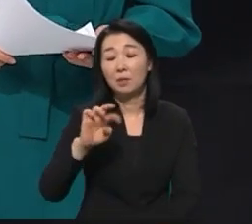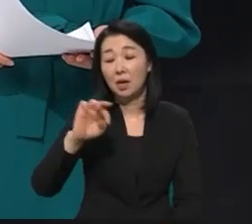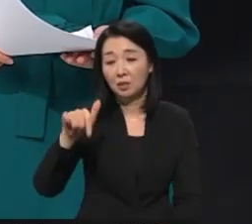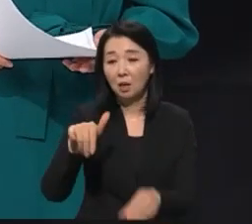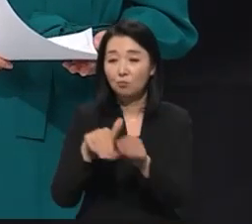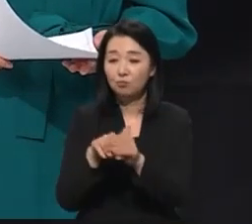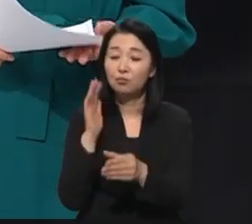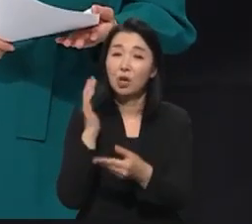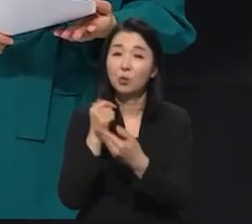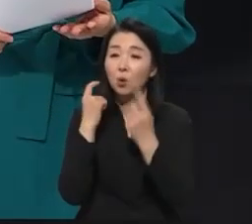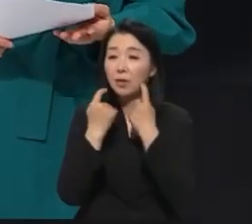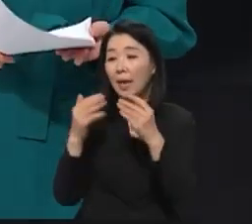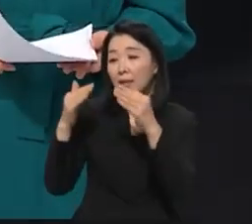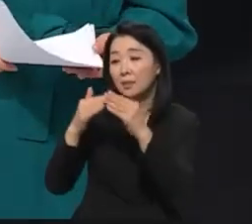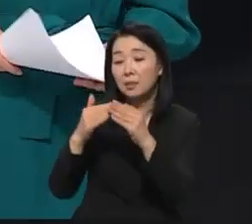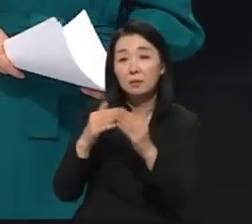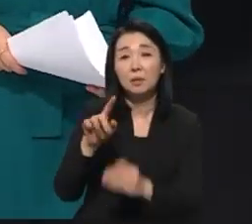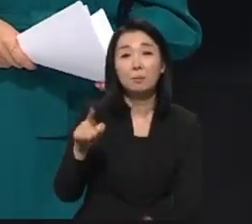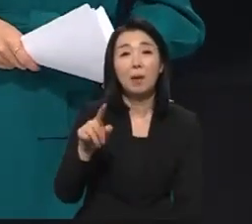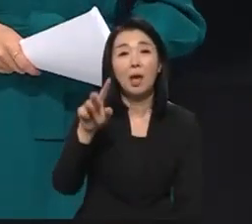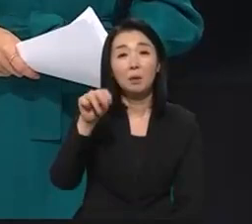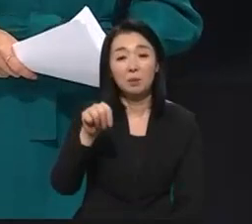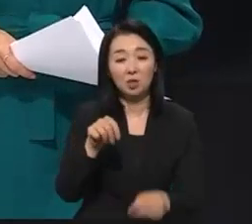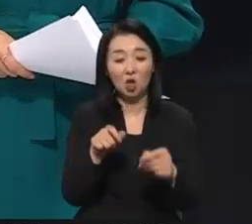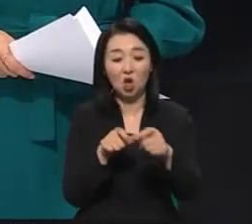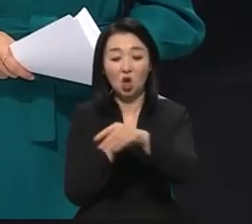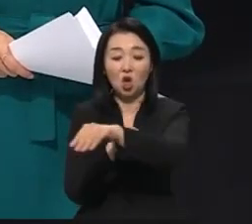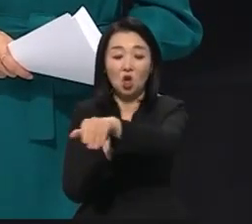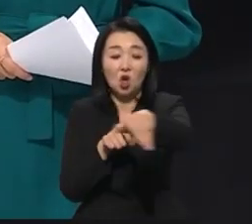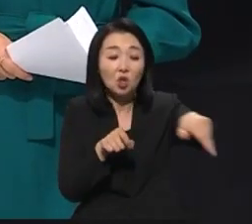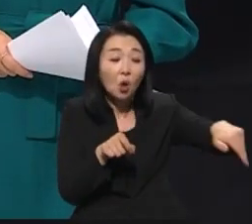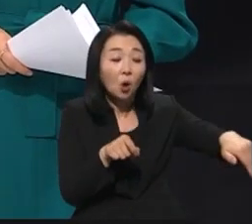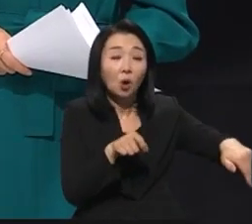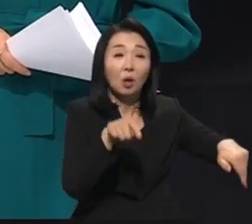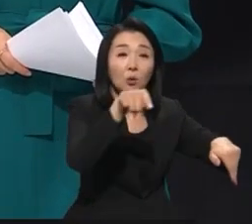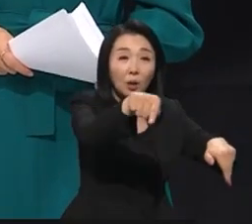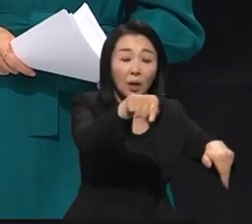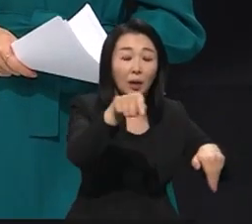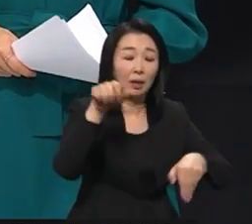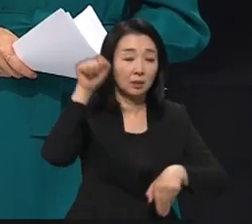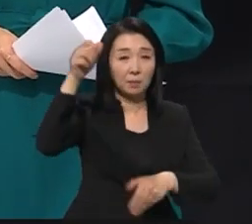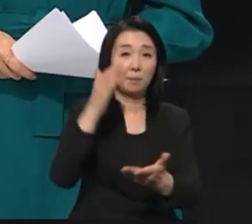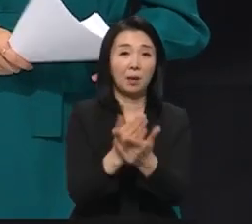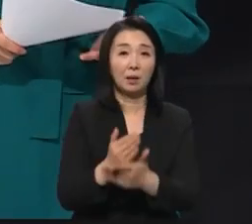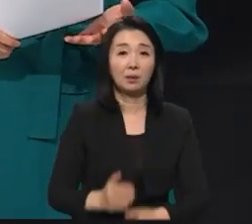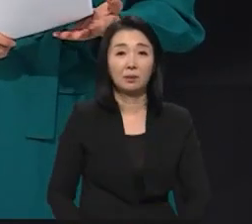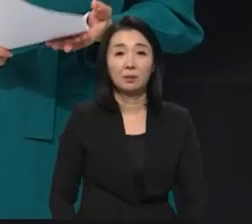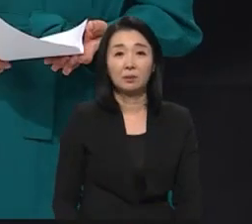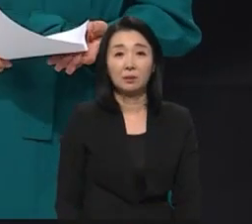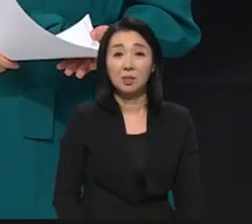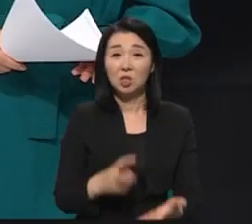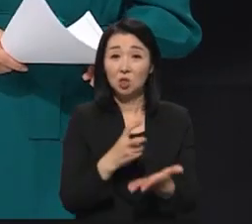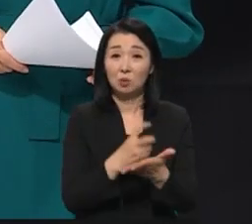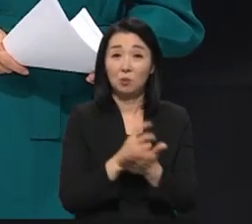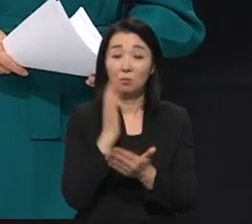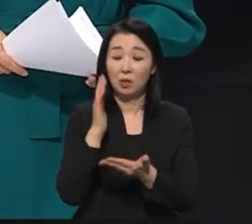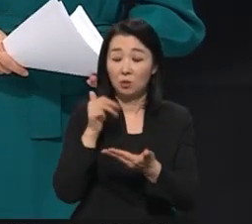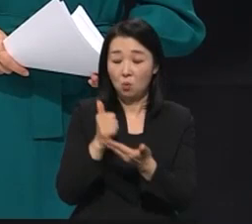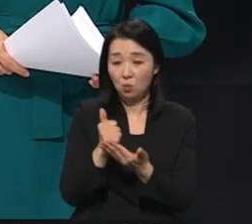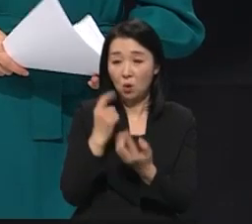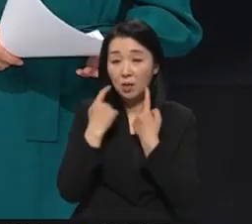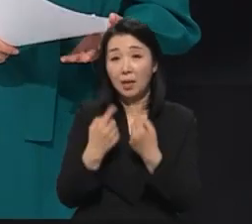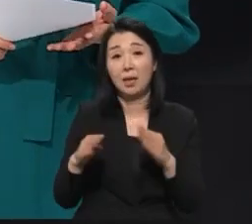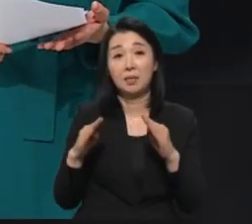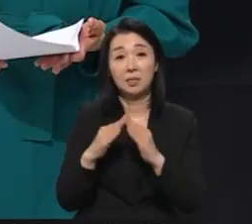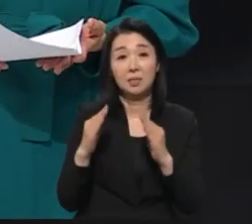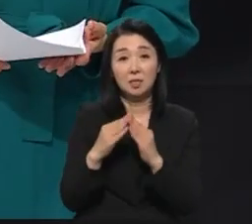대통령 사저 반경 100m 이내에서는 지폐와 시위가 금지될 예정입니다 현행법상 대통령